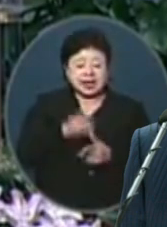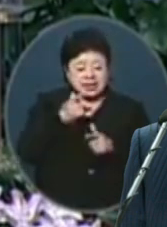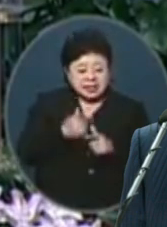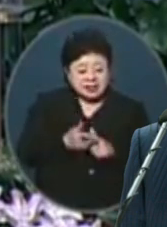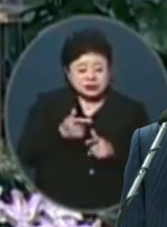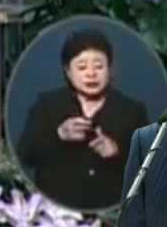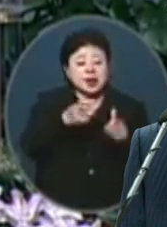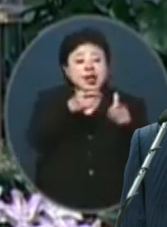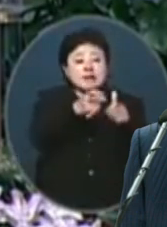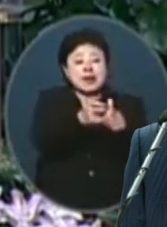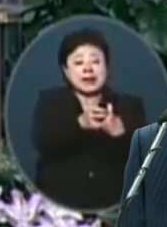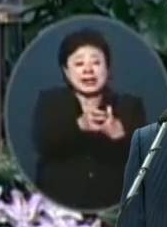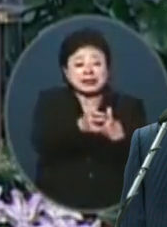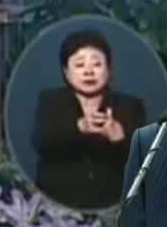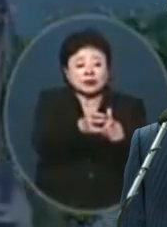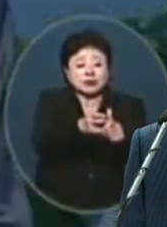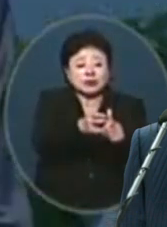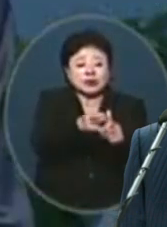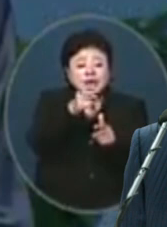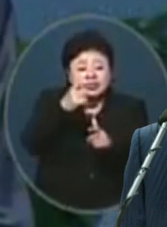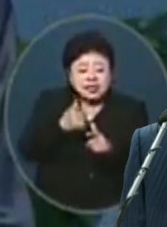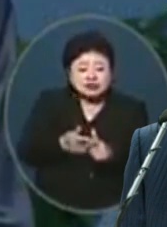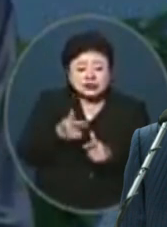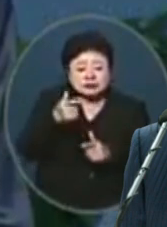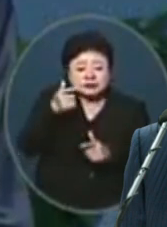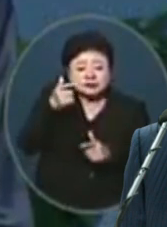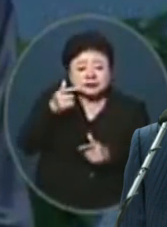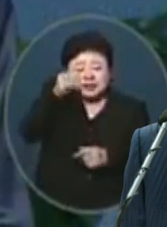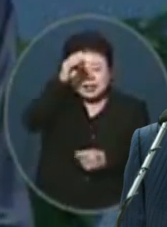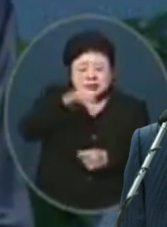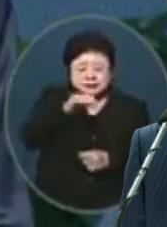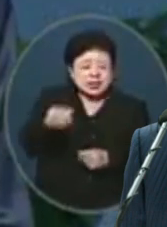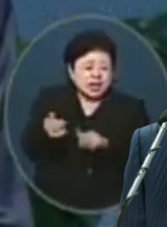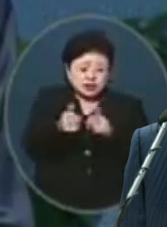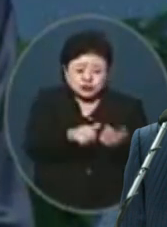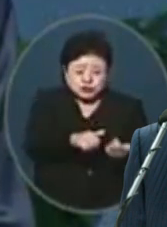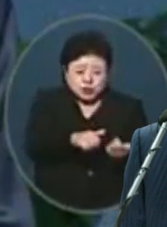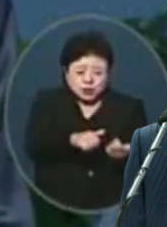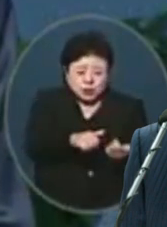예수님을 배반하고 난 다음 예수님이 십자가에 죽으시고